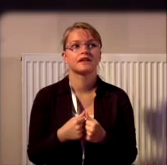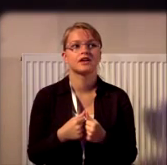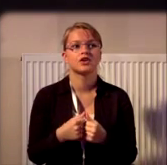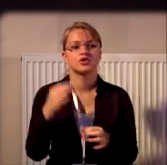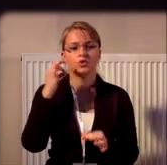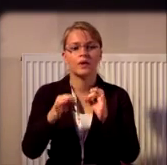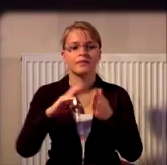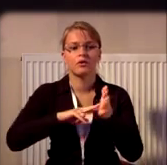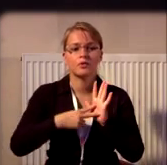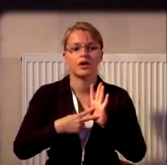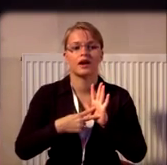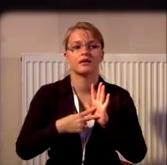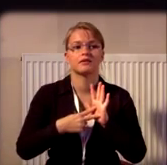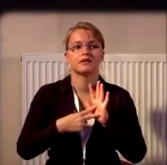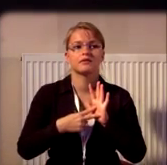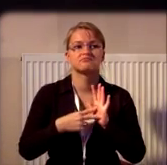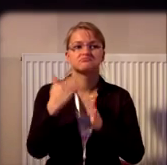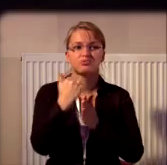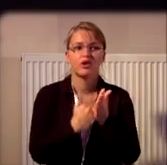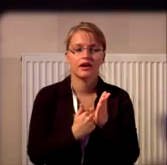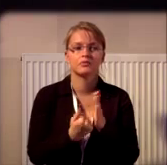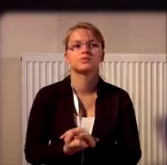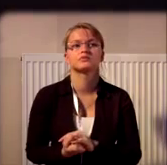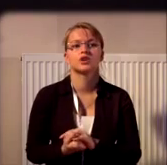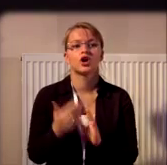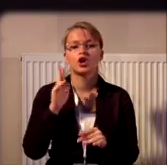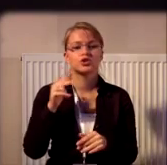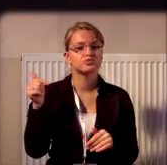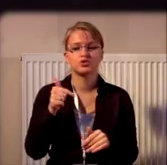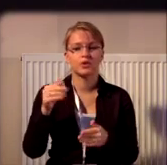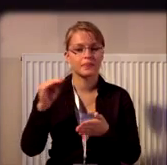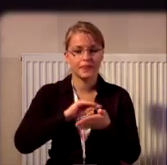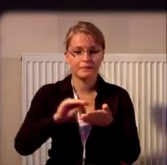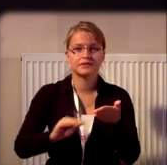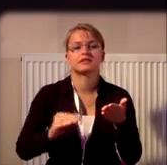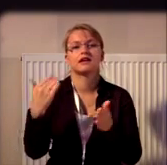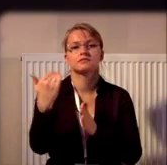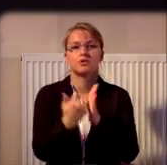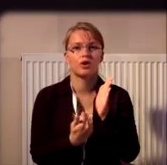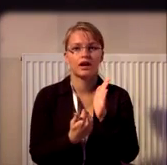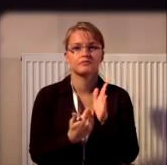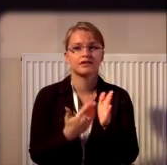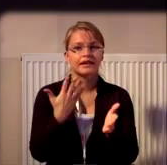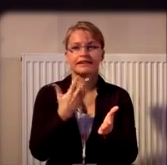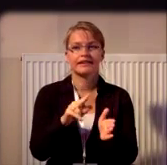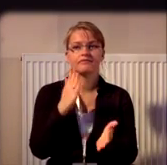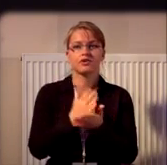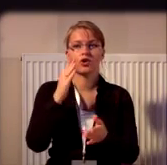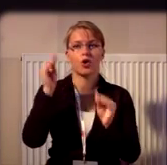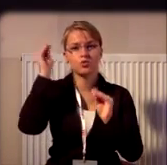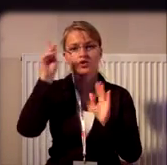konkretnego programu. Ktoś musiał ten program napisać. To nie jest tak, że uczniowie idą na 2 godziny tygodniowo na zajęcia artystyczne, tylko to musi być